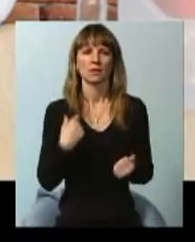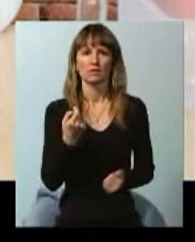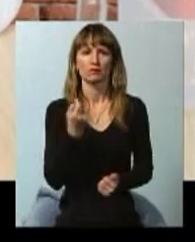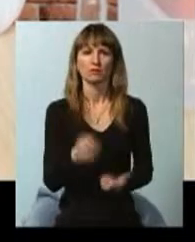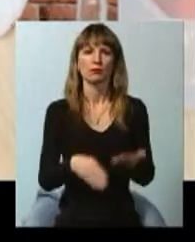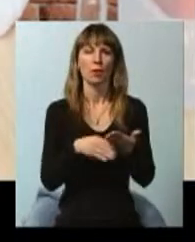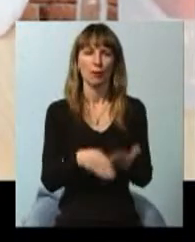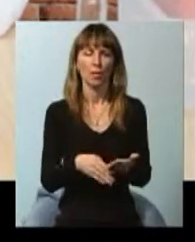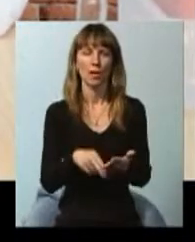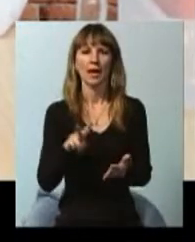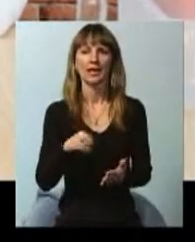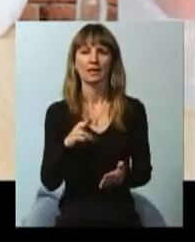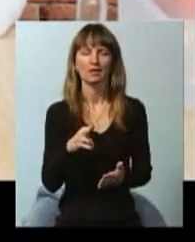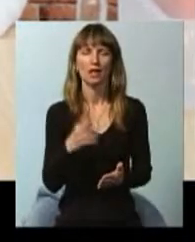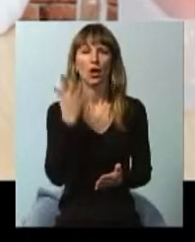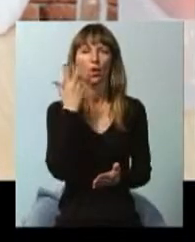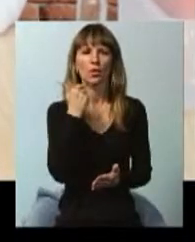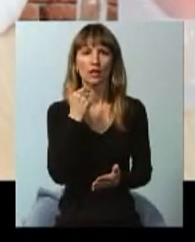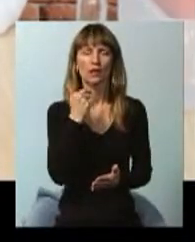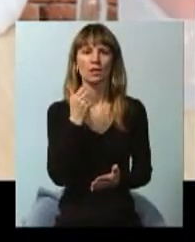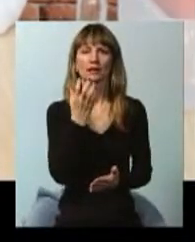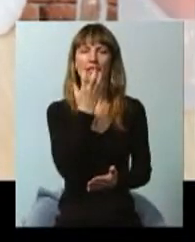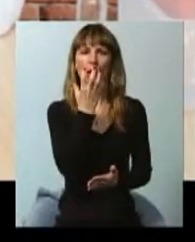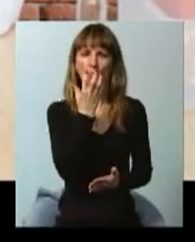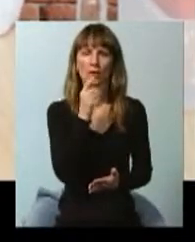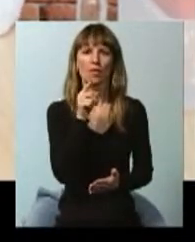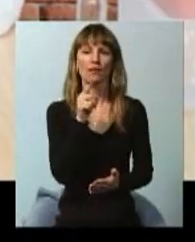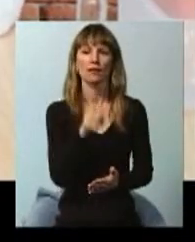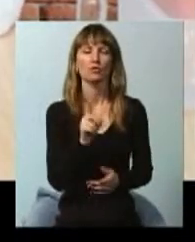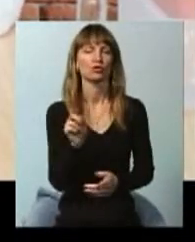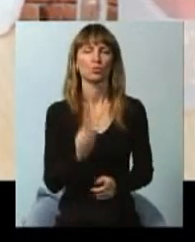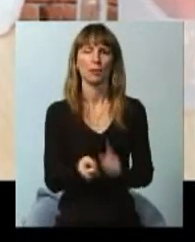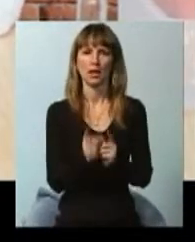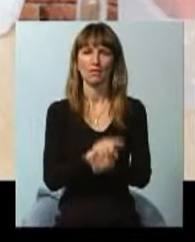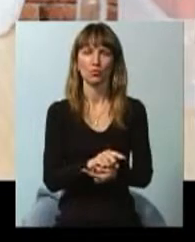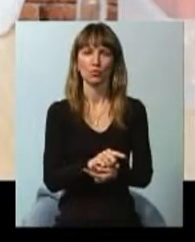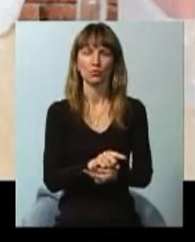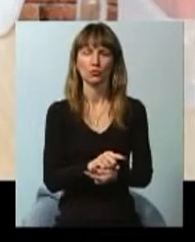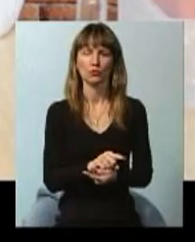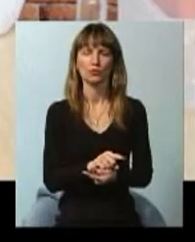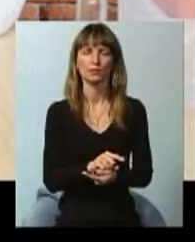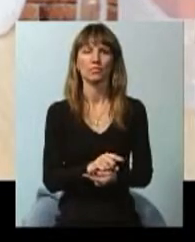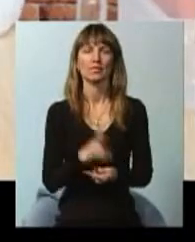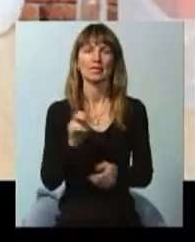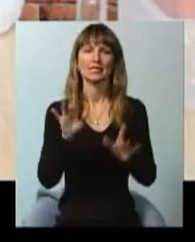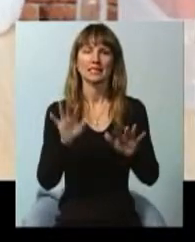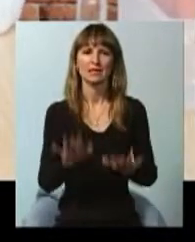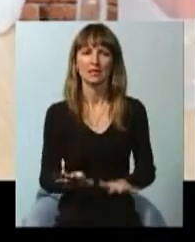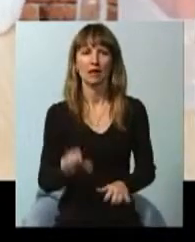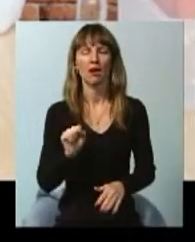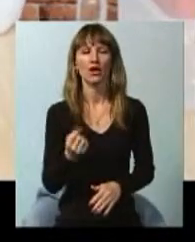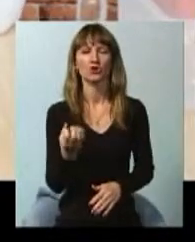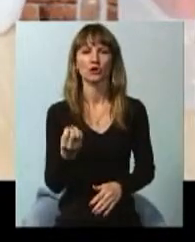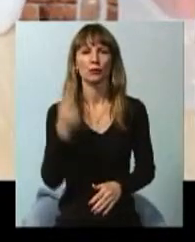підкажу. Звичайний лід, коли тепло, він на що перетворюється? Сніг. На сніг, а ще,